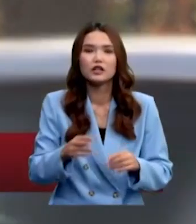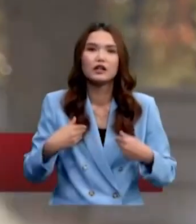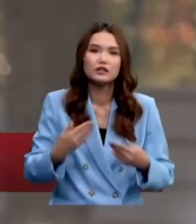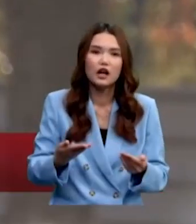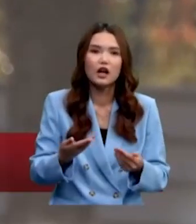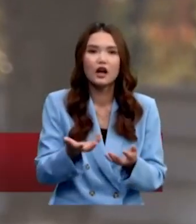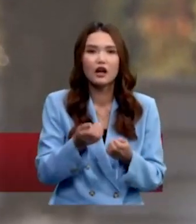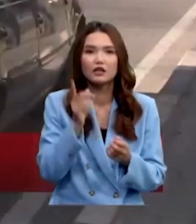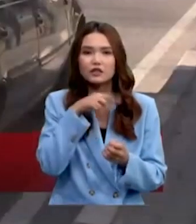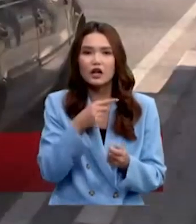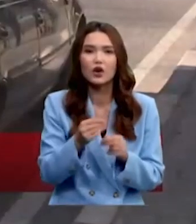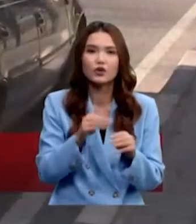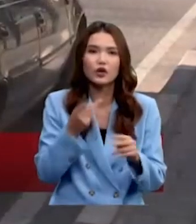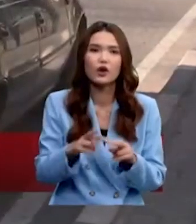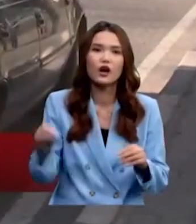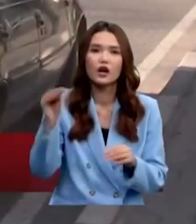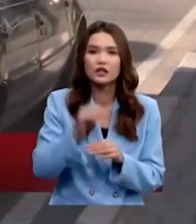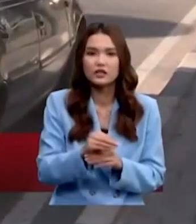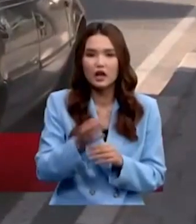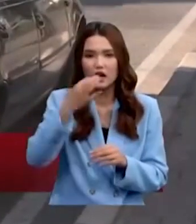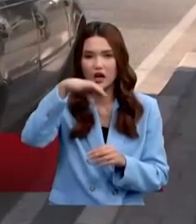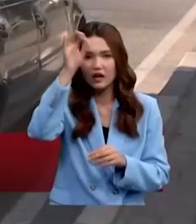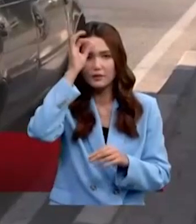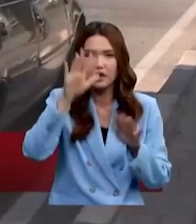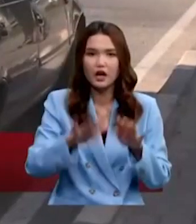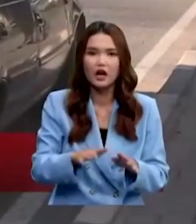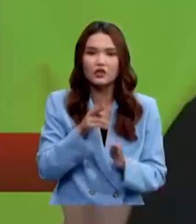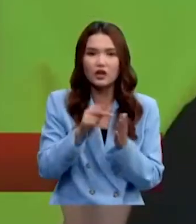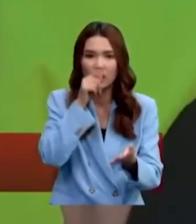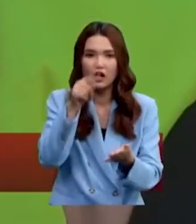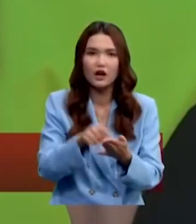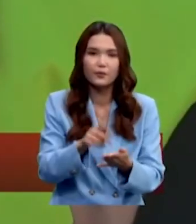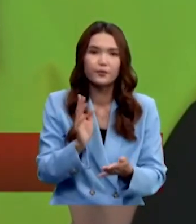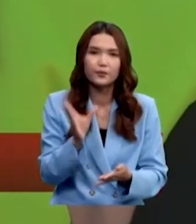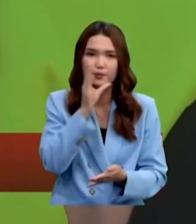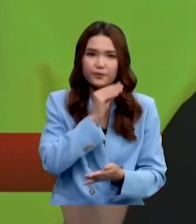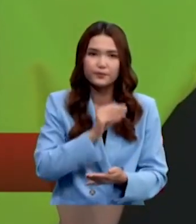туралы хабарламаса, жүргізушілер оның үстінен полиция департаментіне шағымдануға